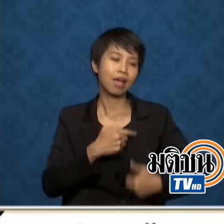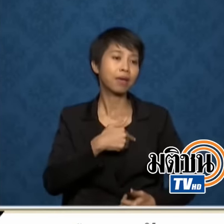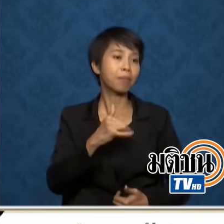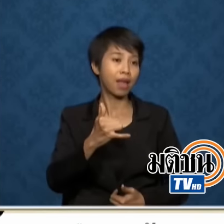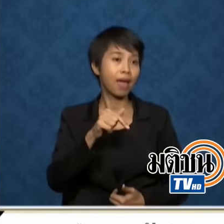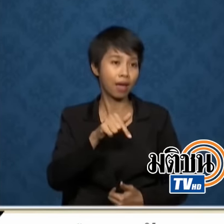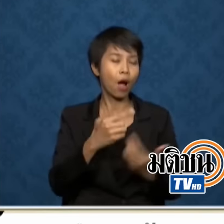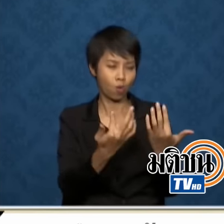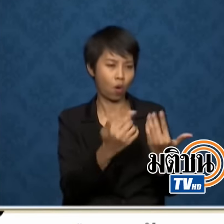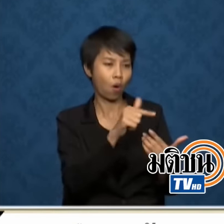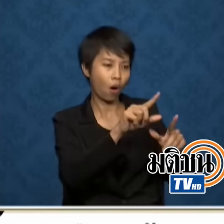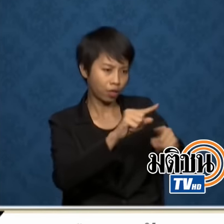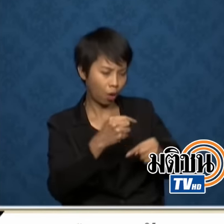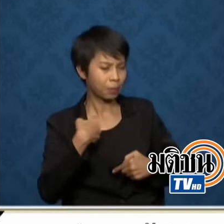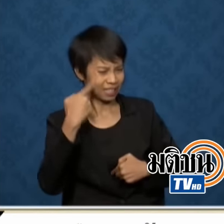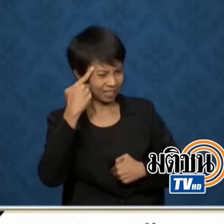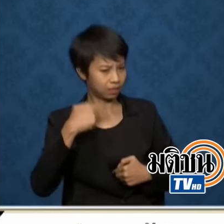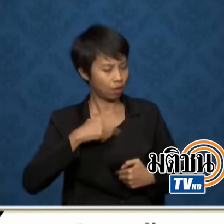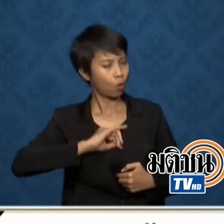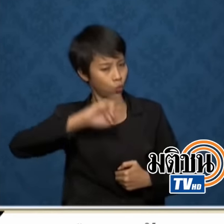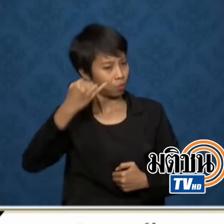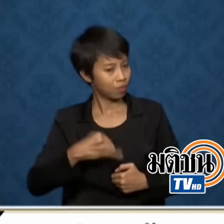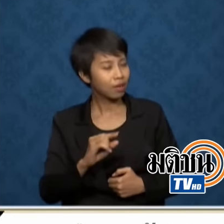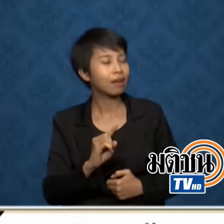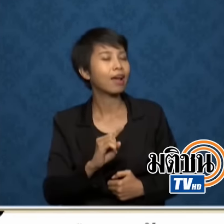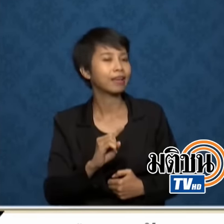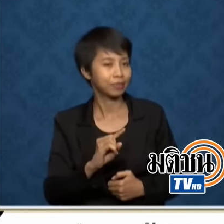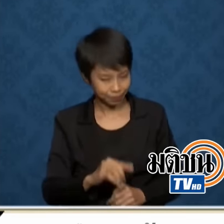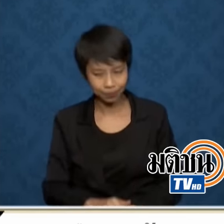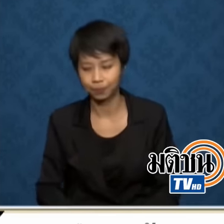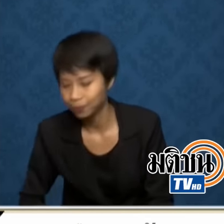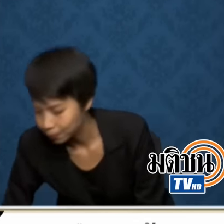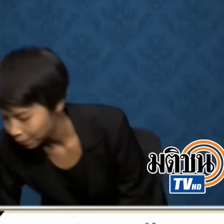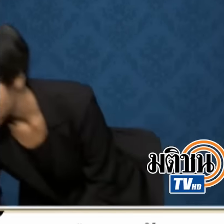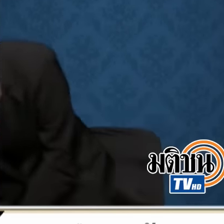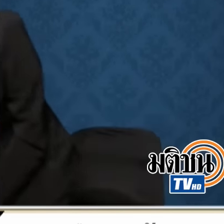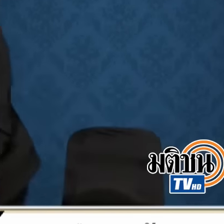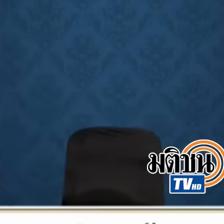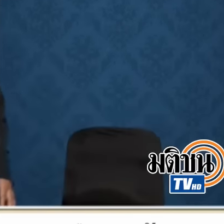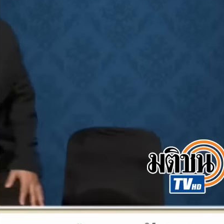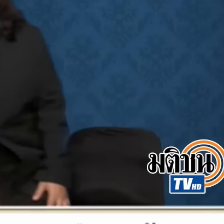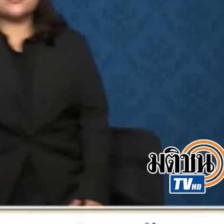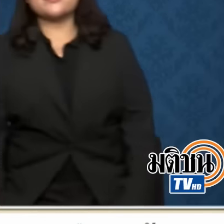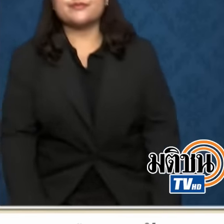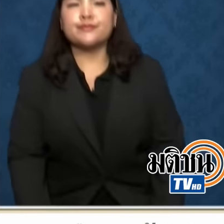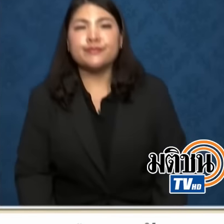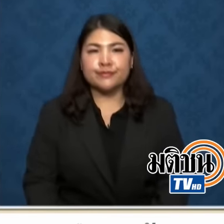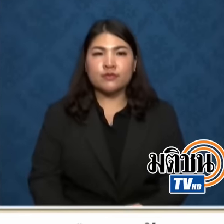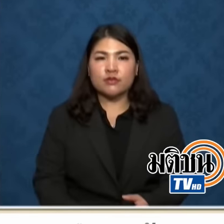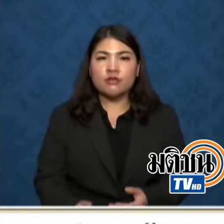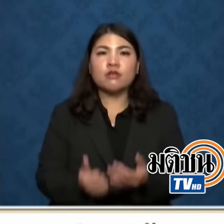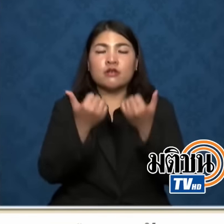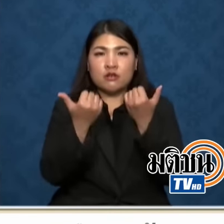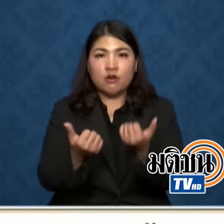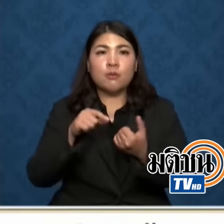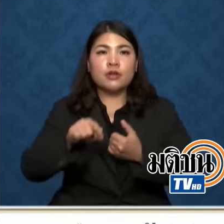จะดิฉันจะเดาผิดหรือว่าอย่างไรในเรื่องนี้ค่ะ เขาต้องบอกว่ามันก็เป็นความพยาย